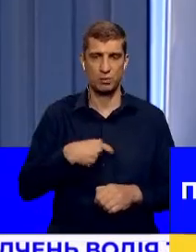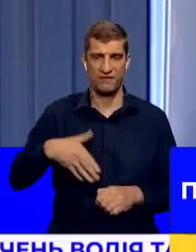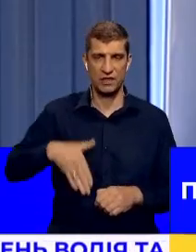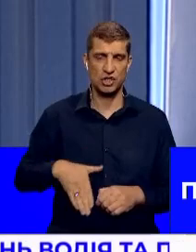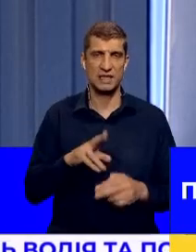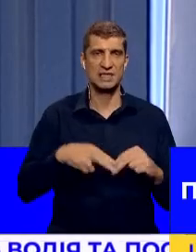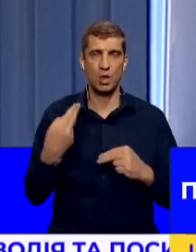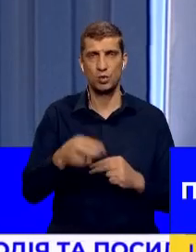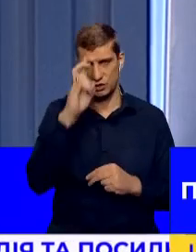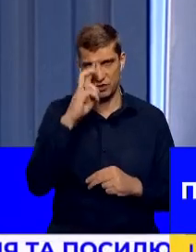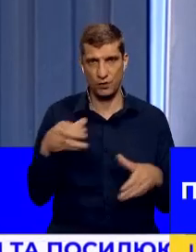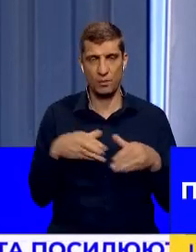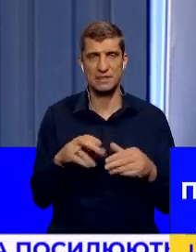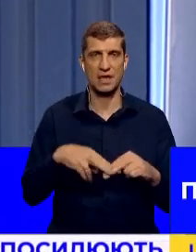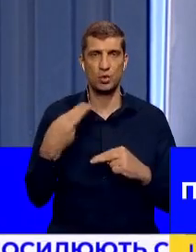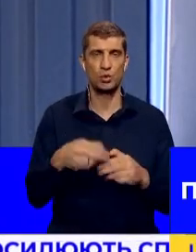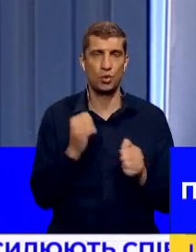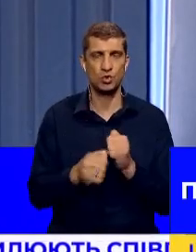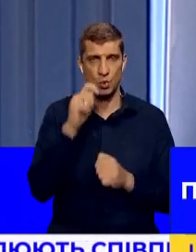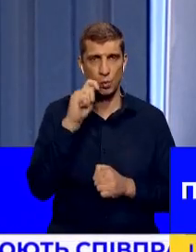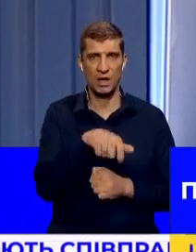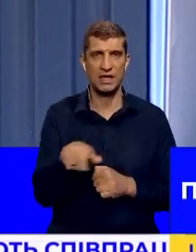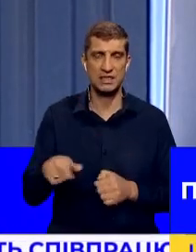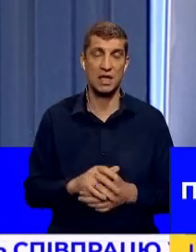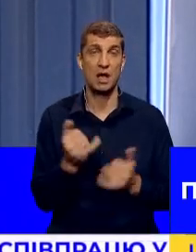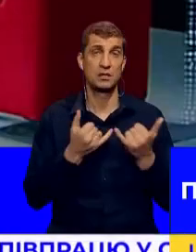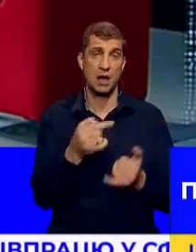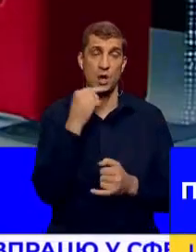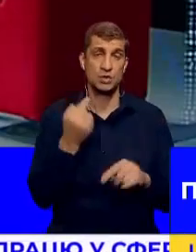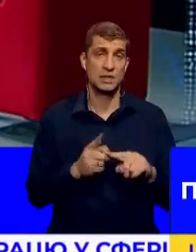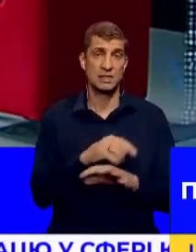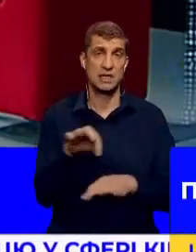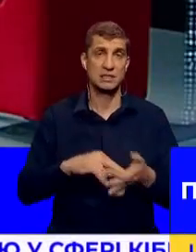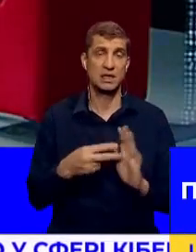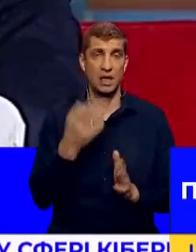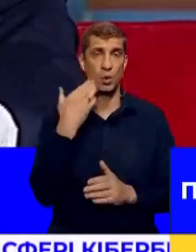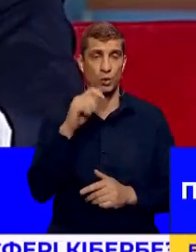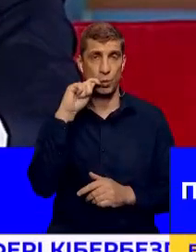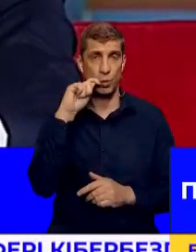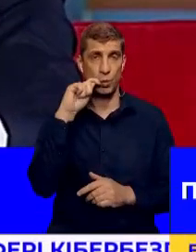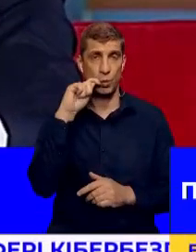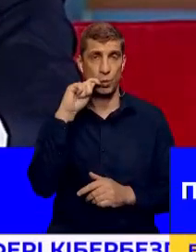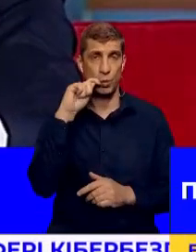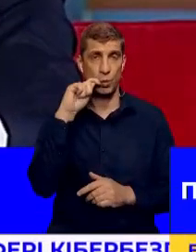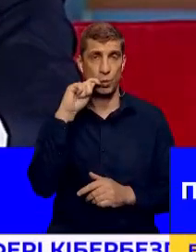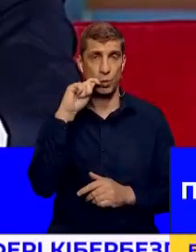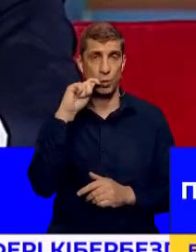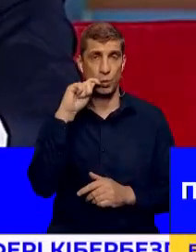рахунок державної компанії, за рахунок кожного українця. А для Росії це стратегія, коли Україна повернулася.